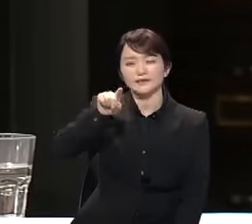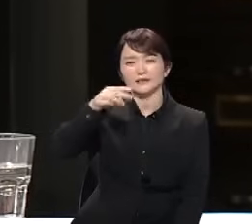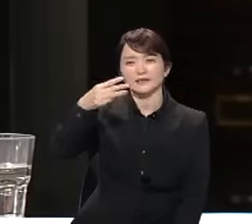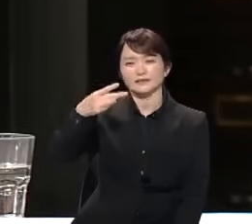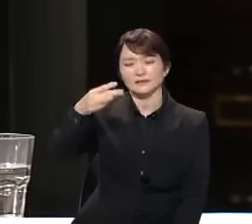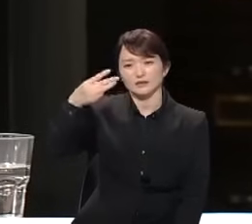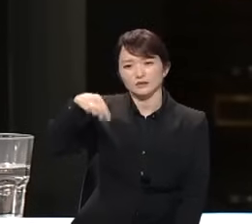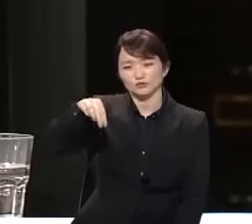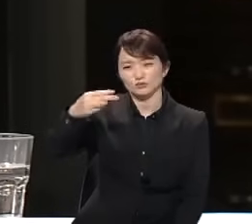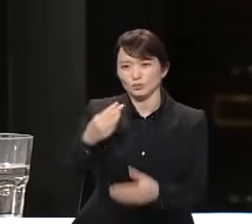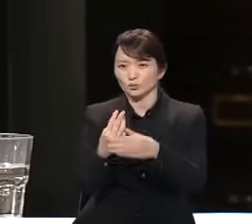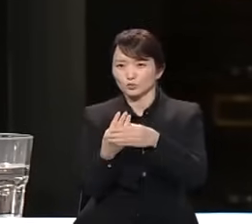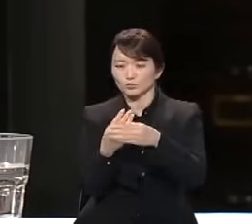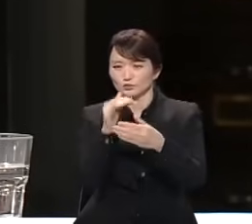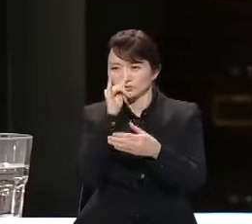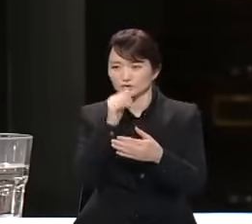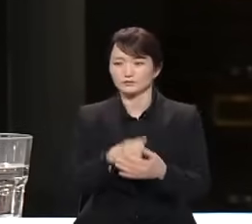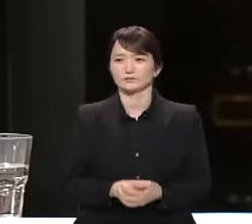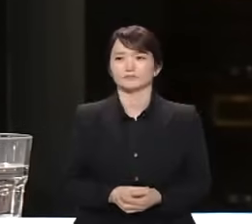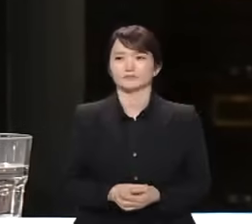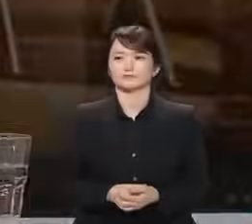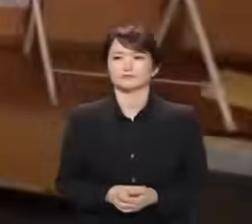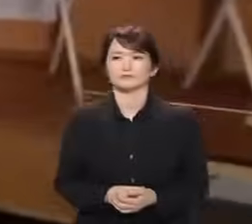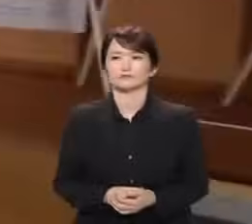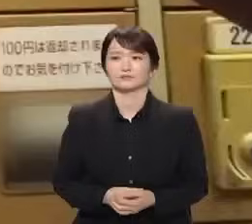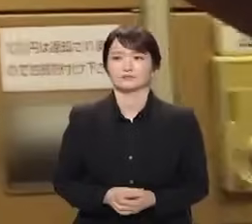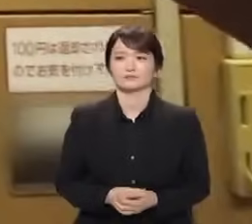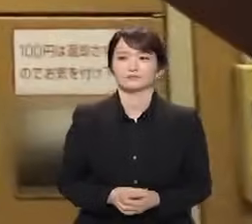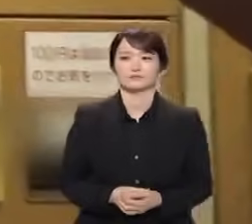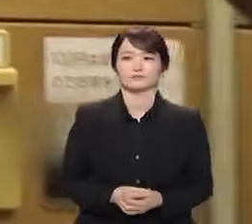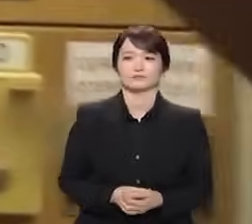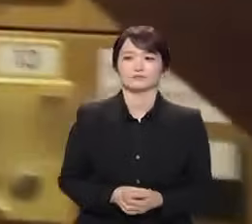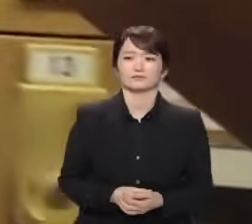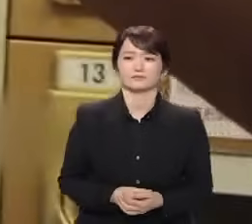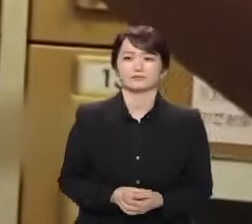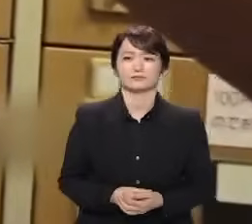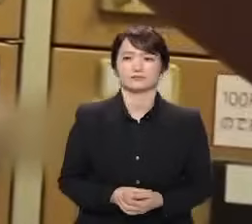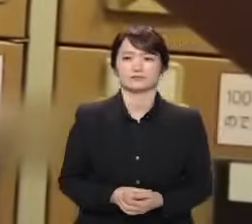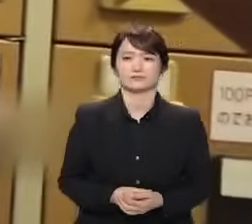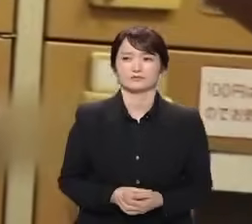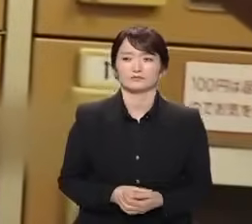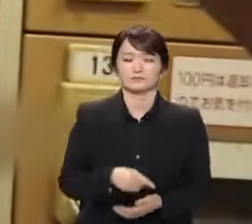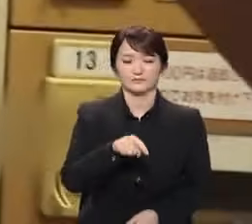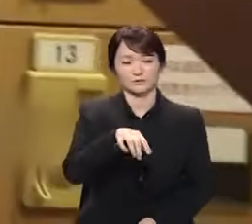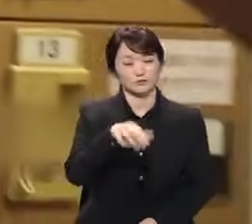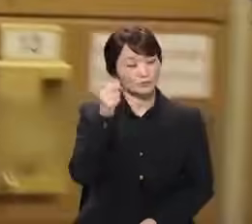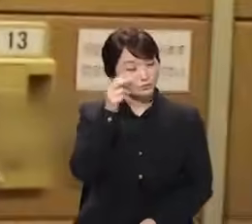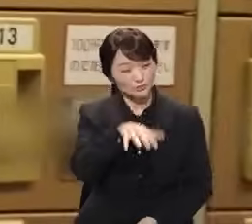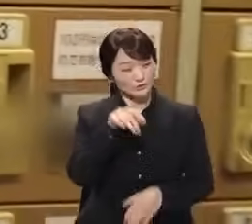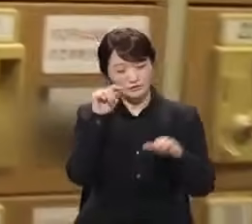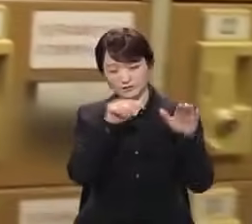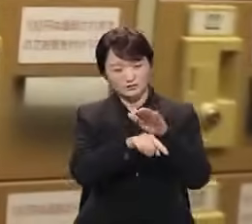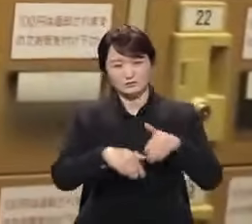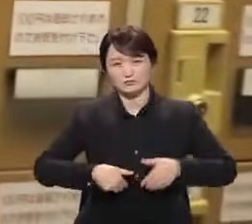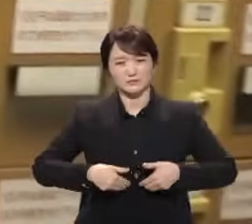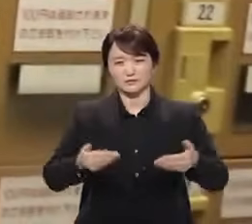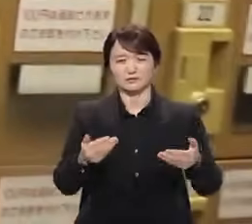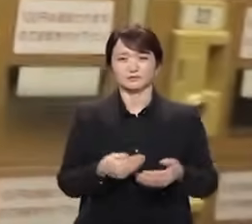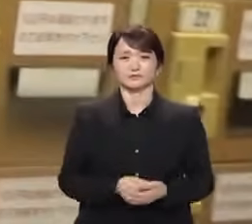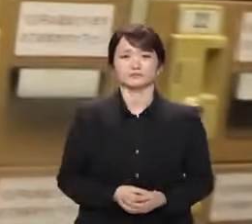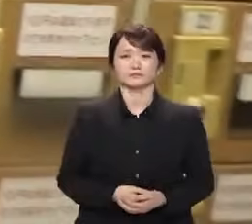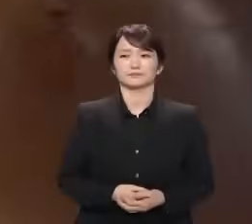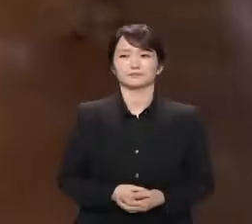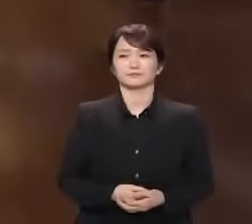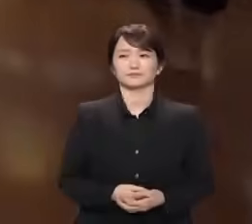호텔인데요. 프레스파랜드라는 캡슐 호텔. 예, 굳이 뭐 저기 가실 필요 없잖아요. 자, 교수님.